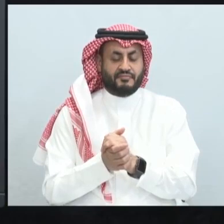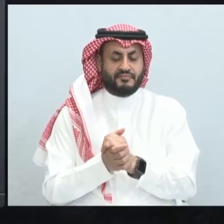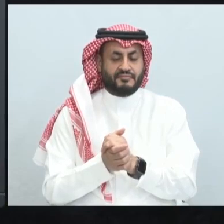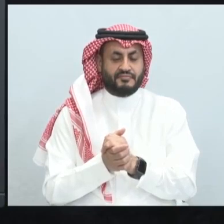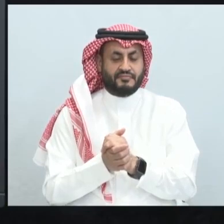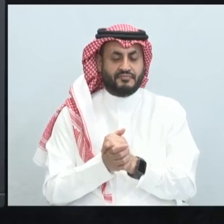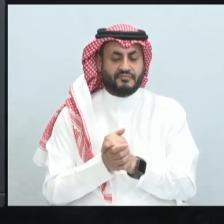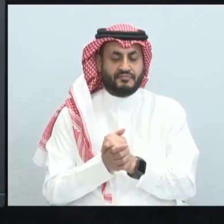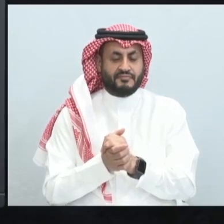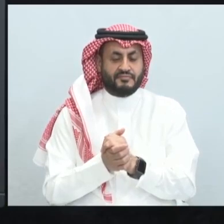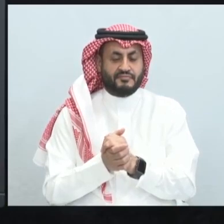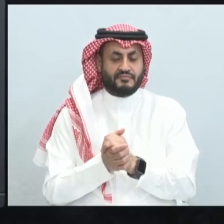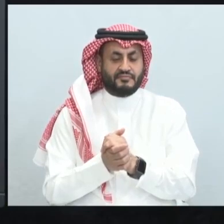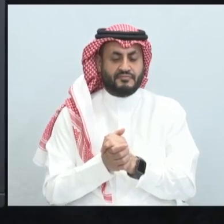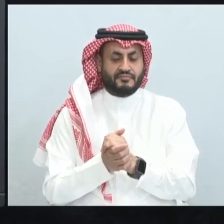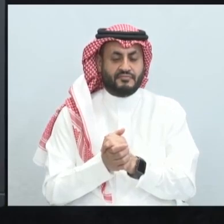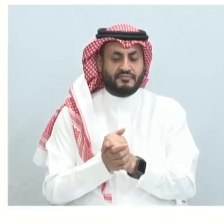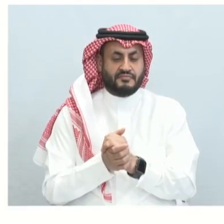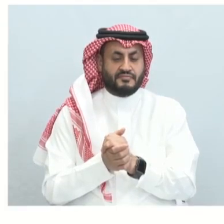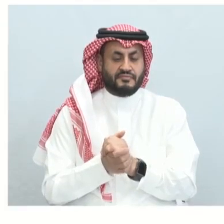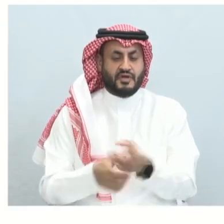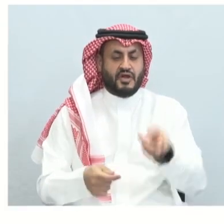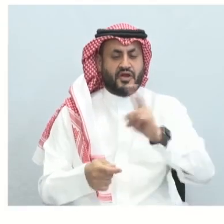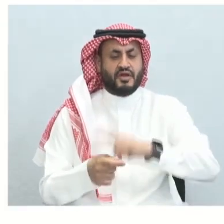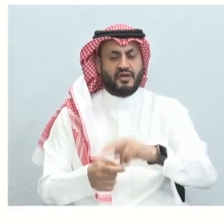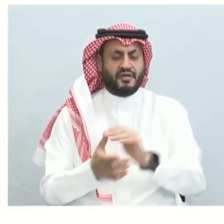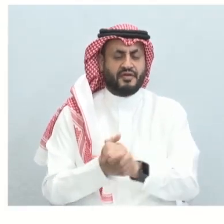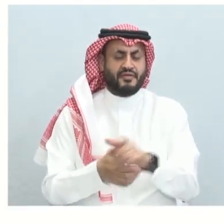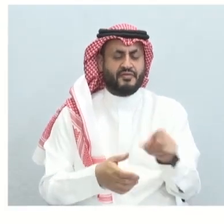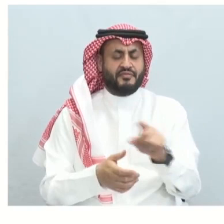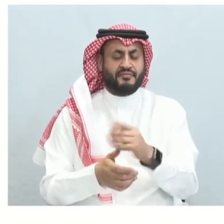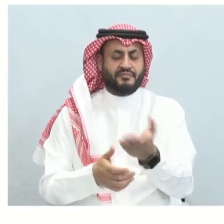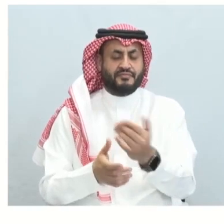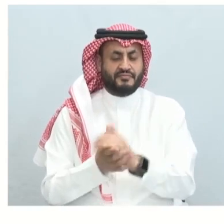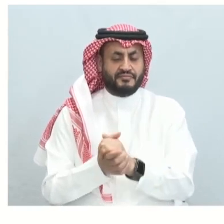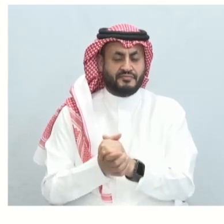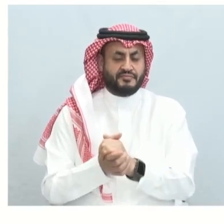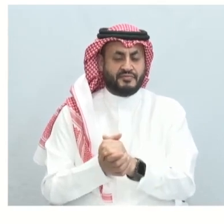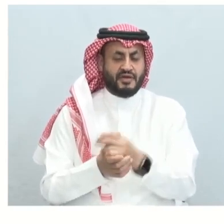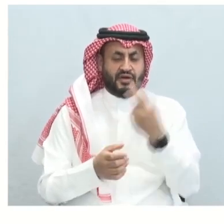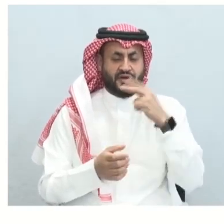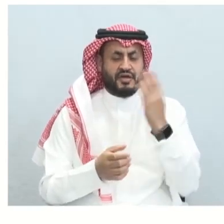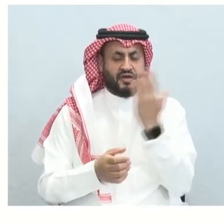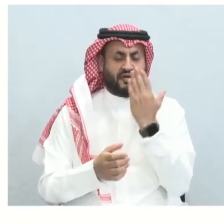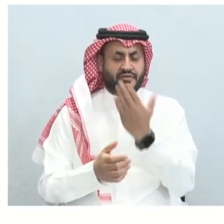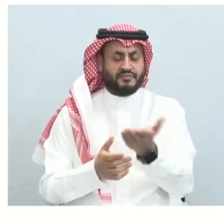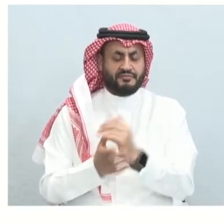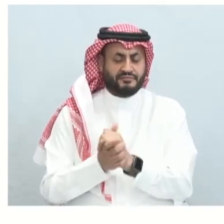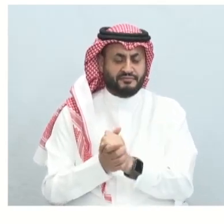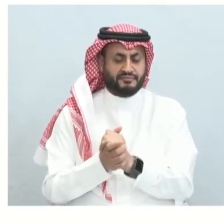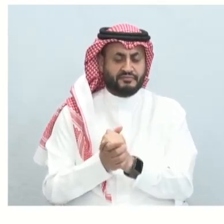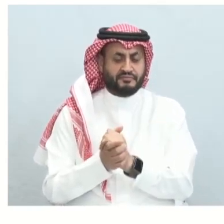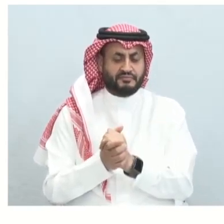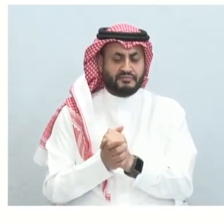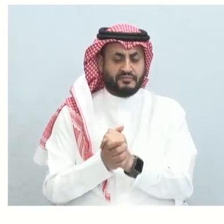للصحابه رضي الله عنهم وارضاهم نعيد الخبر مره اخرى راى النبي صلى الله عليه وسلم